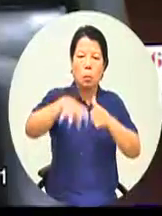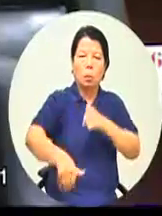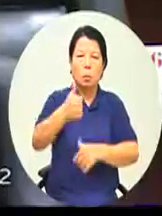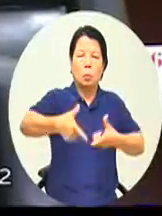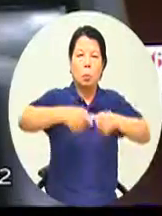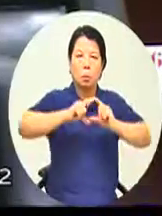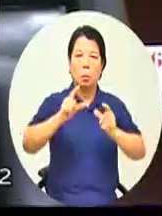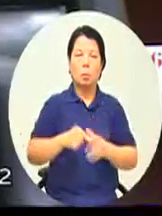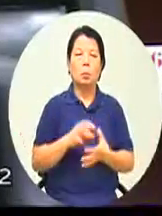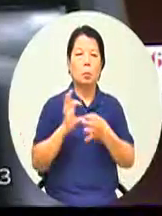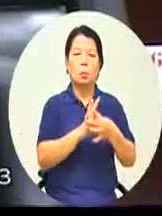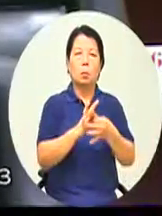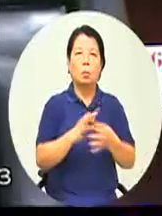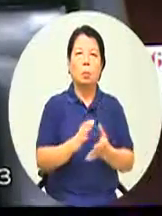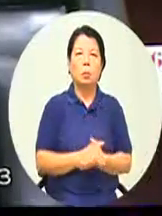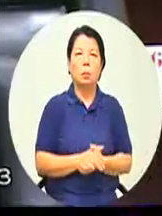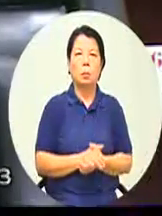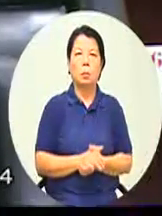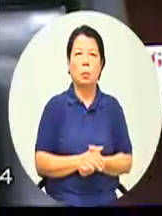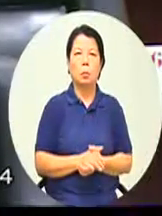答有关为我